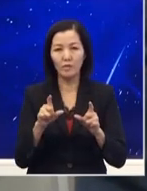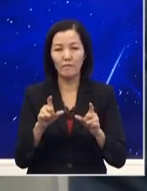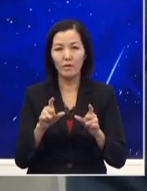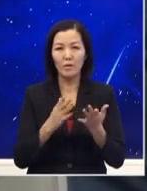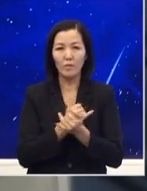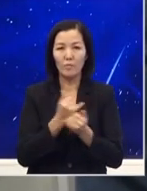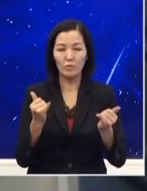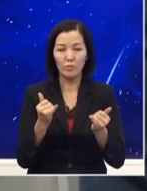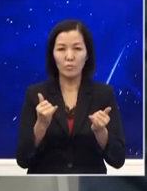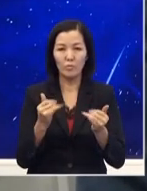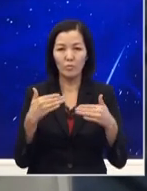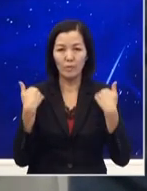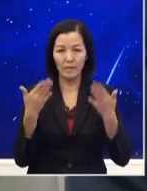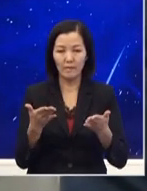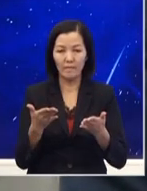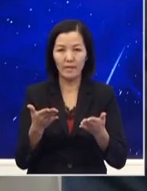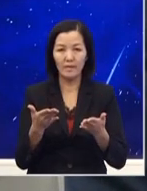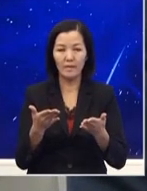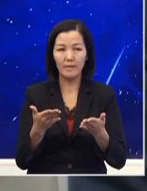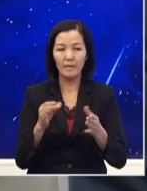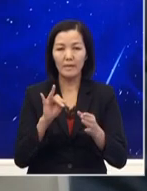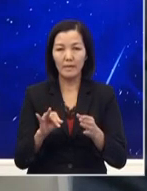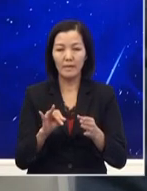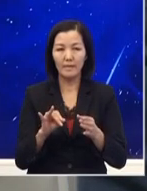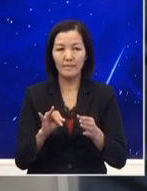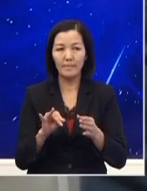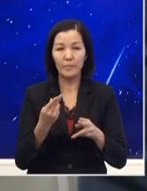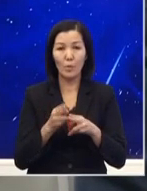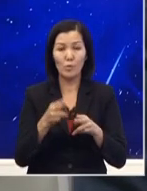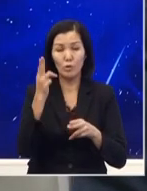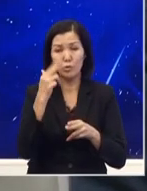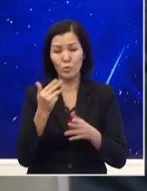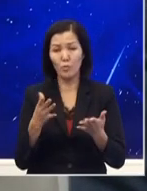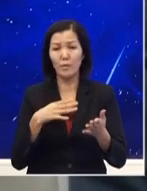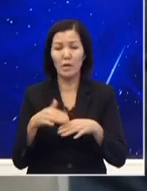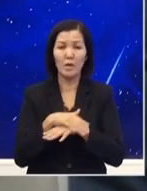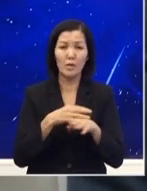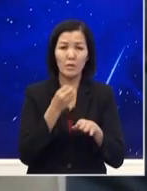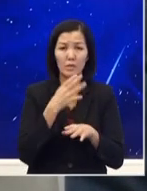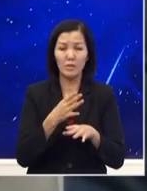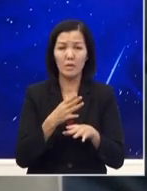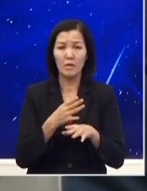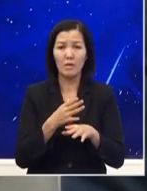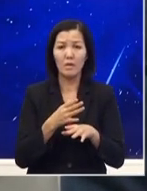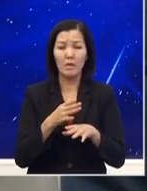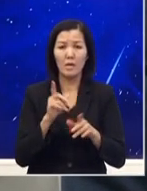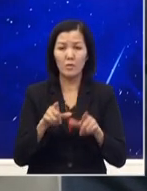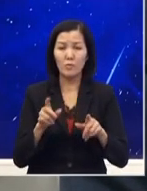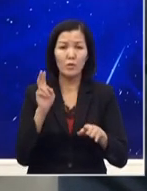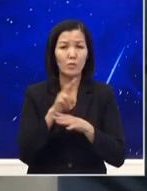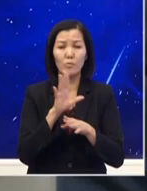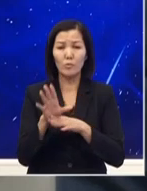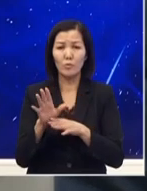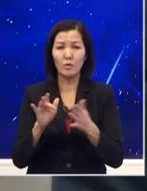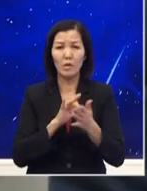оказывать государственные услуги. И это очень удобная система для жителей. Жители не будут ездить